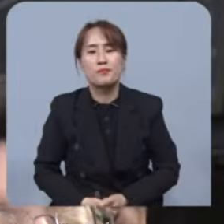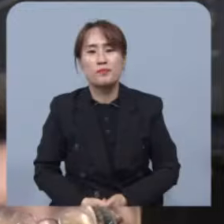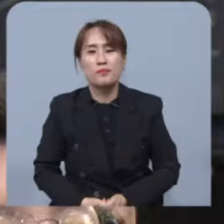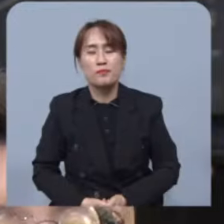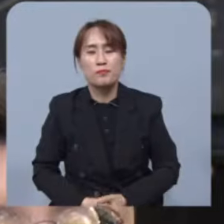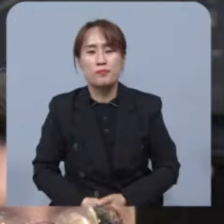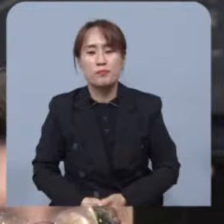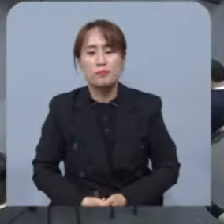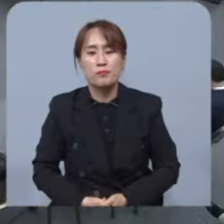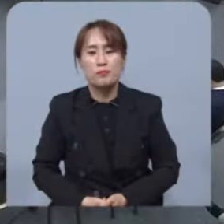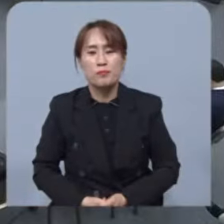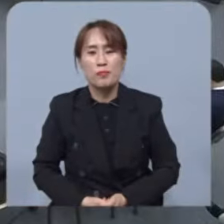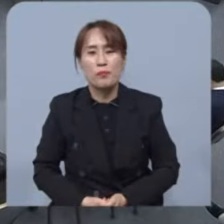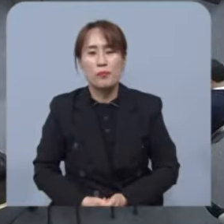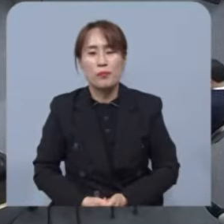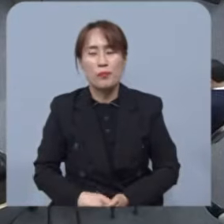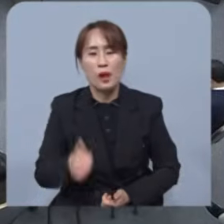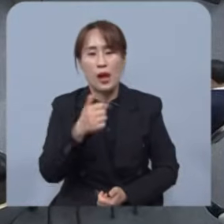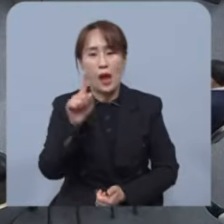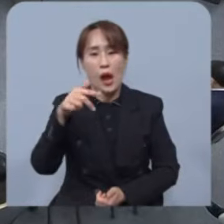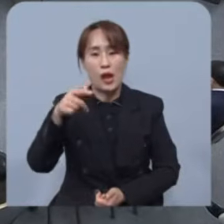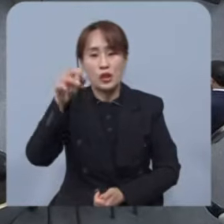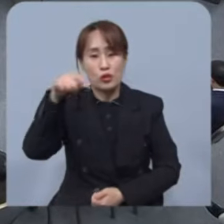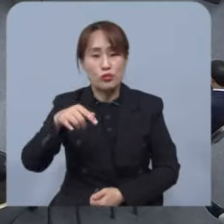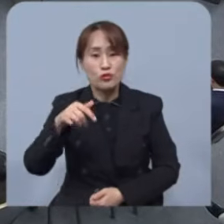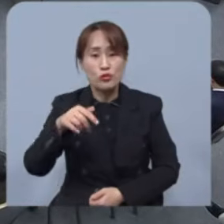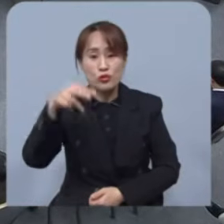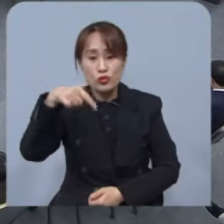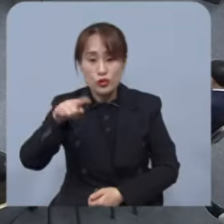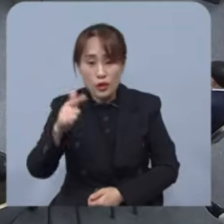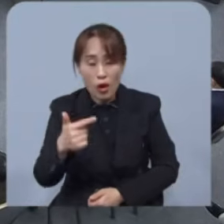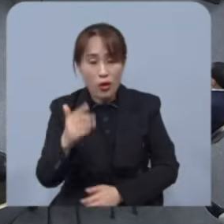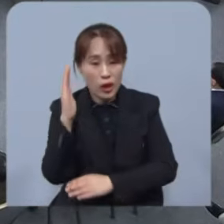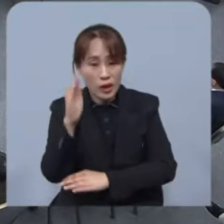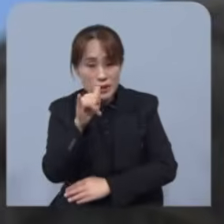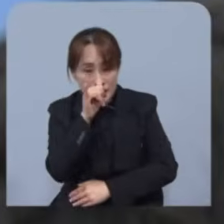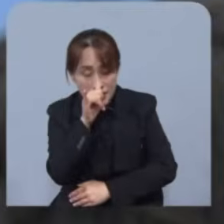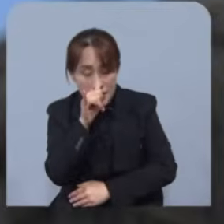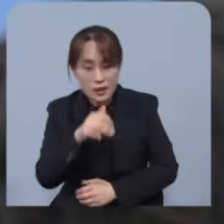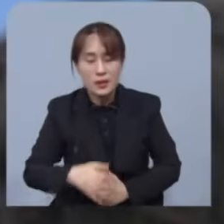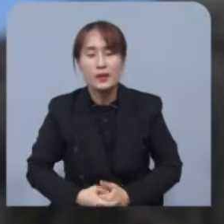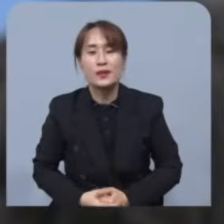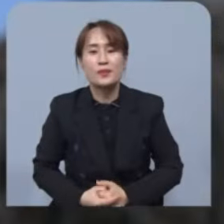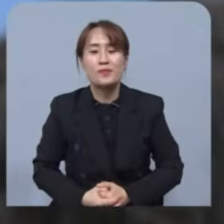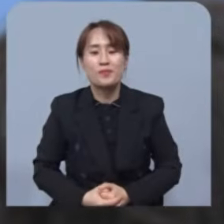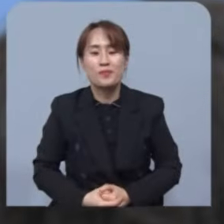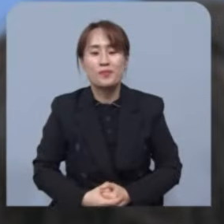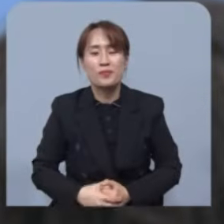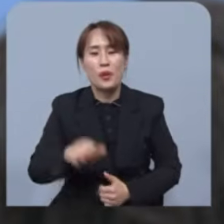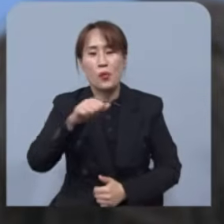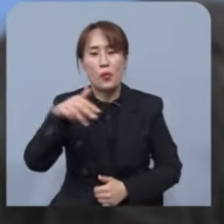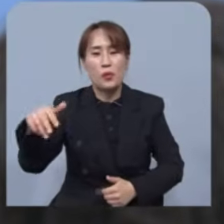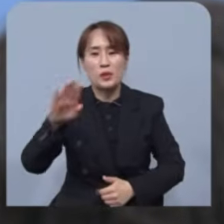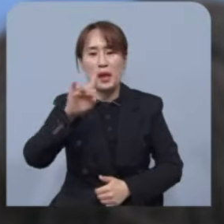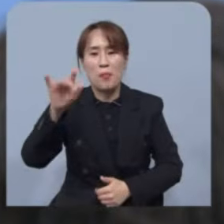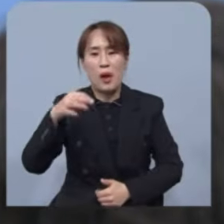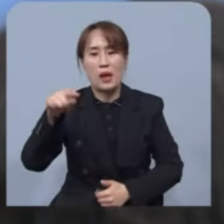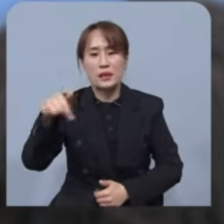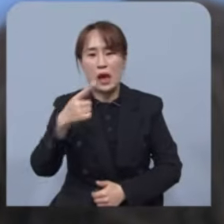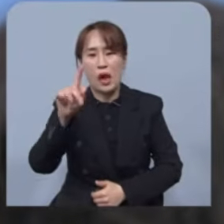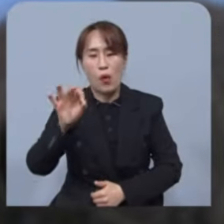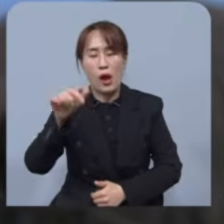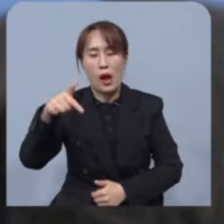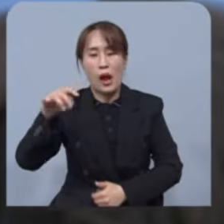우리 하정우 수석 뭐 코멘트를 좀 하고 가시죠. 네, 그 오창의 방사광 가속기를